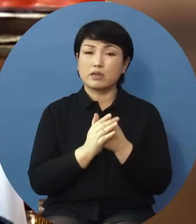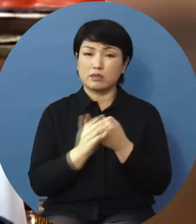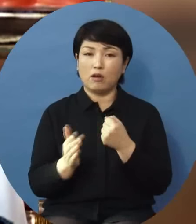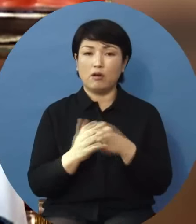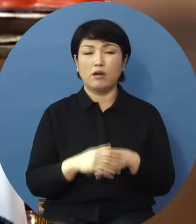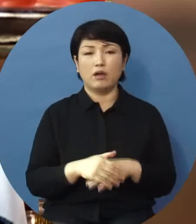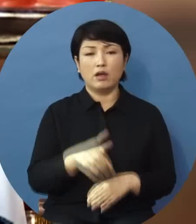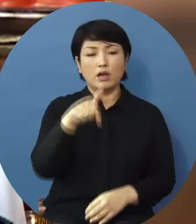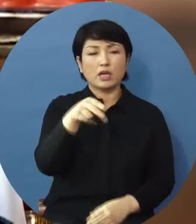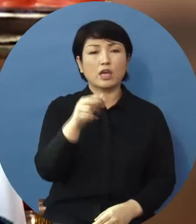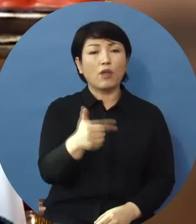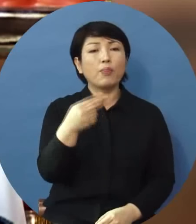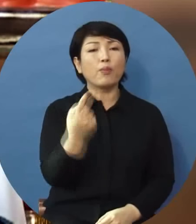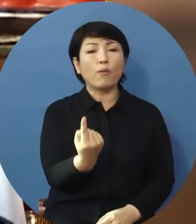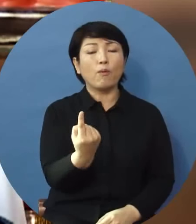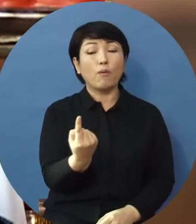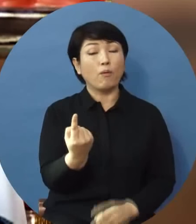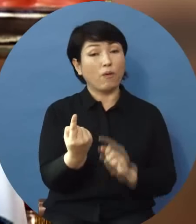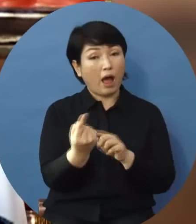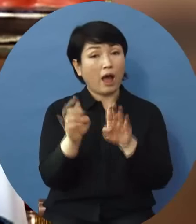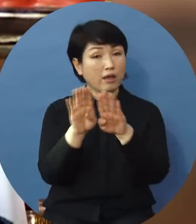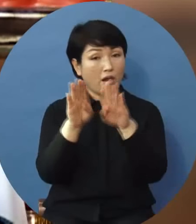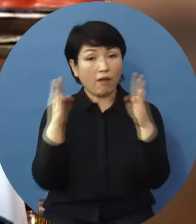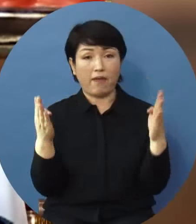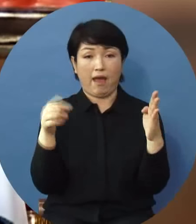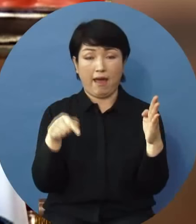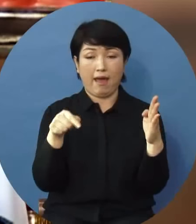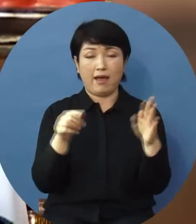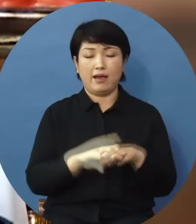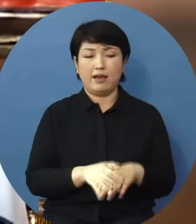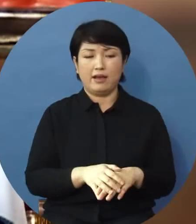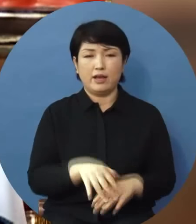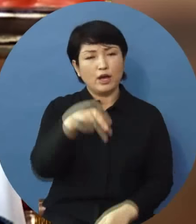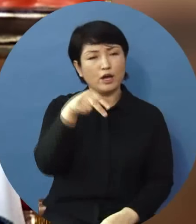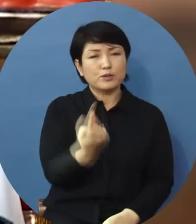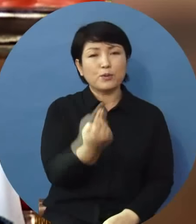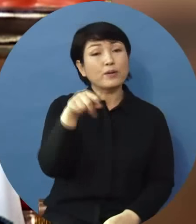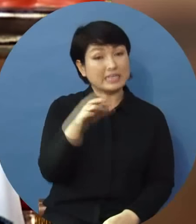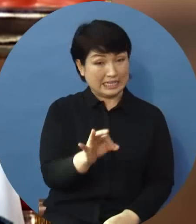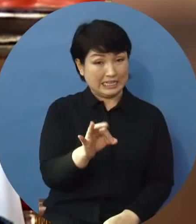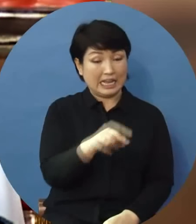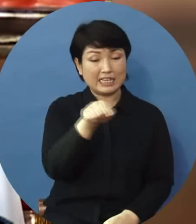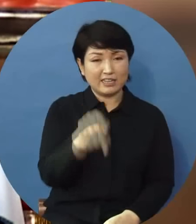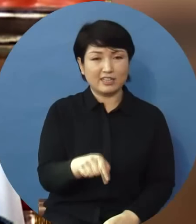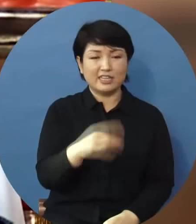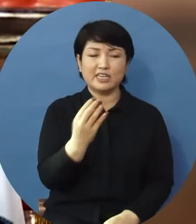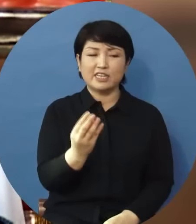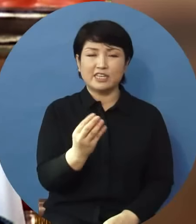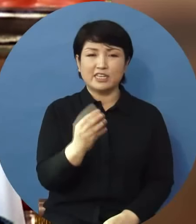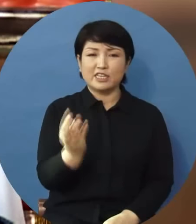그래서 이 견도가 열린 것을 소승에서는 성문사과